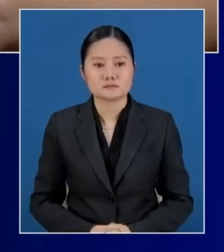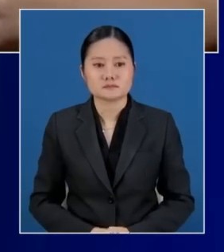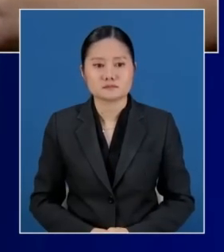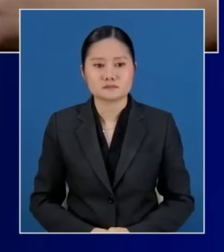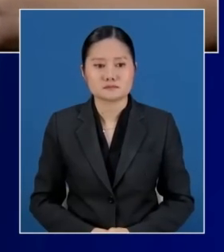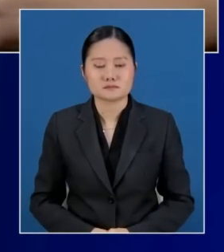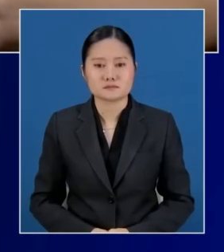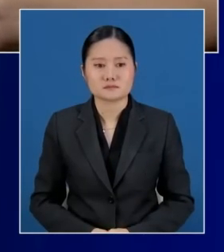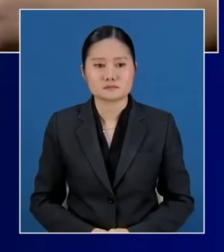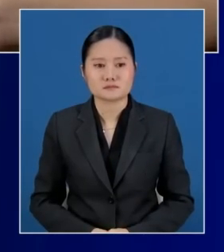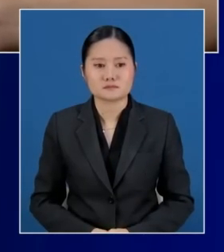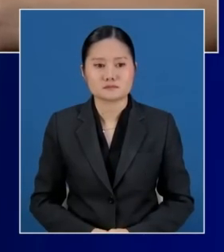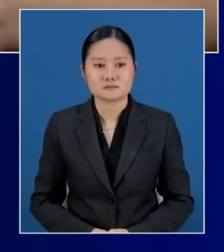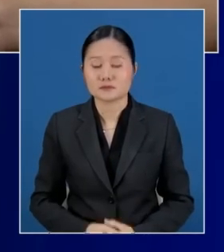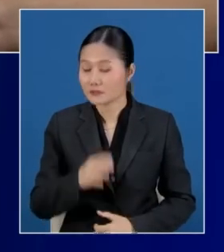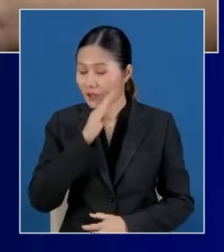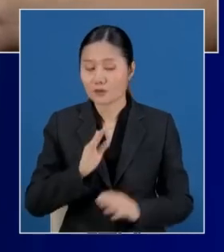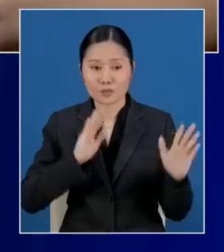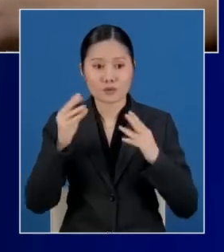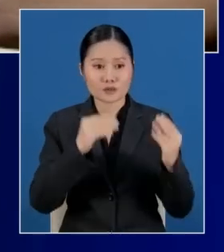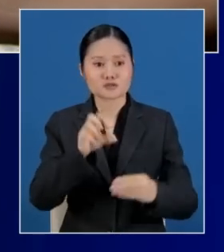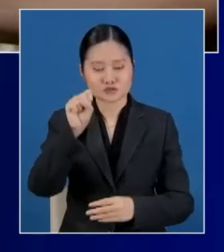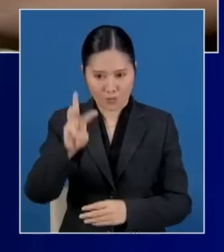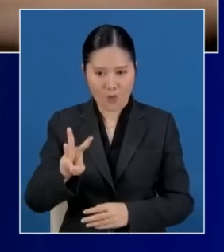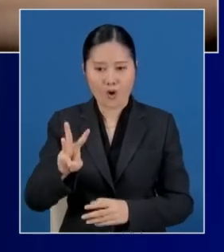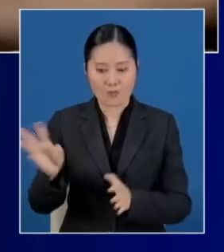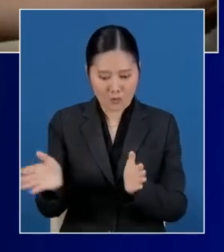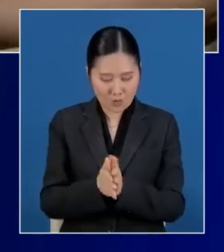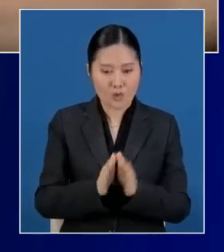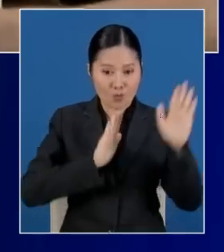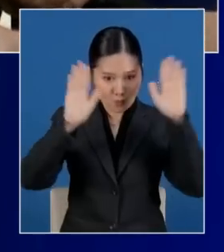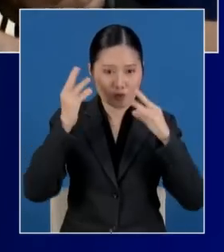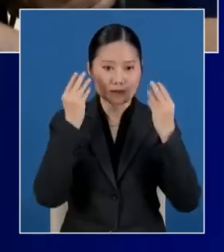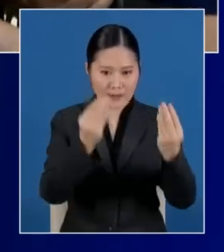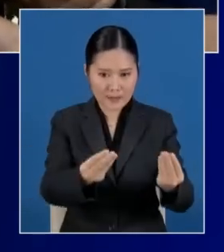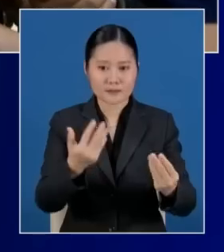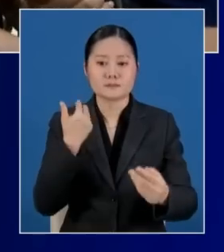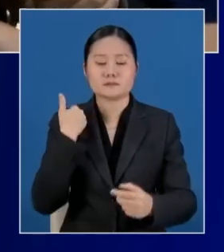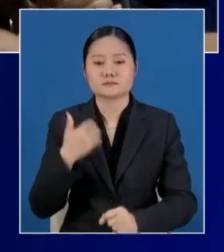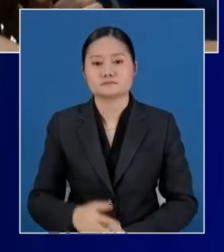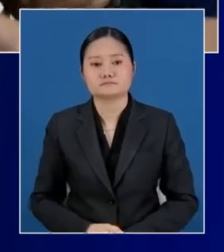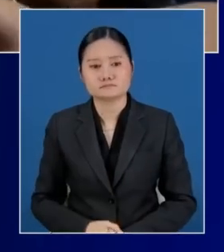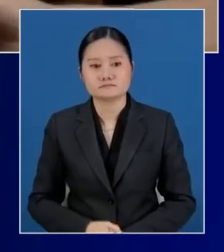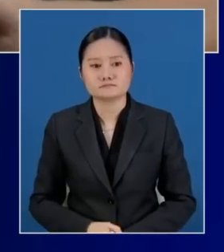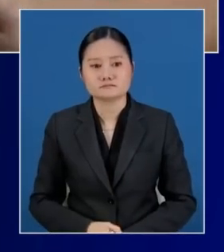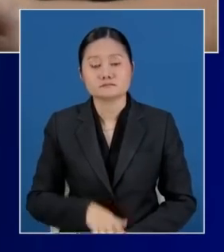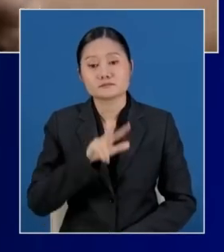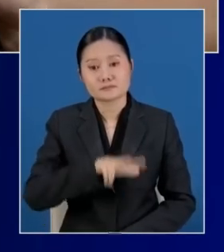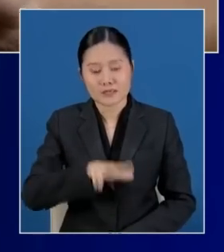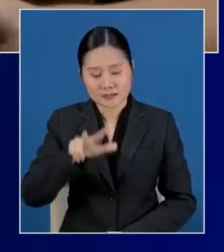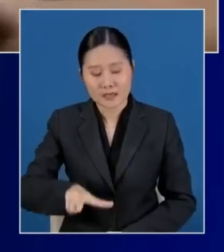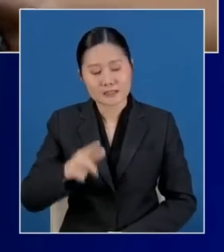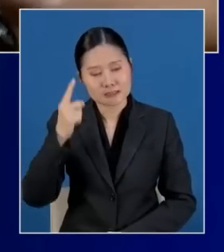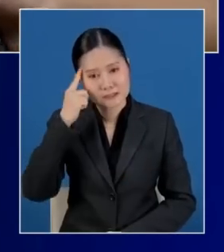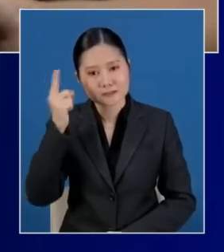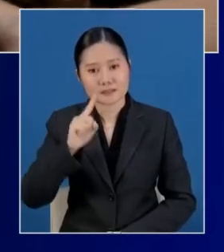นอกจาก70กว่าเสียง2พรรคถ้าจะมาโหวตแล้วสว.ด้วยจะเป็นตึกแผ่น มากับลุงใช่ไหม ใช่เพราะฉะนั้นเพื่อไทยก็ต้องวัดใจฮ